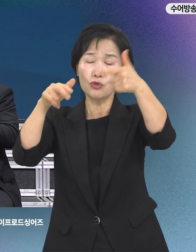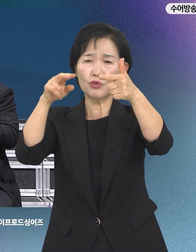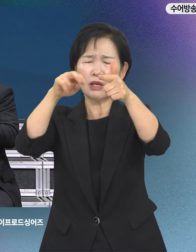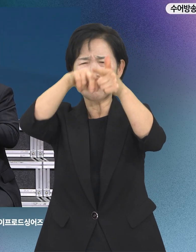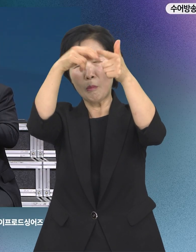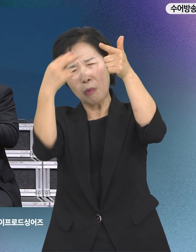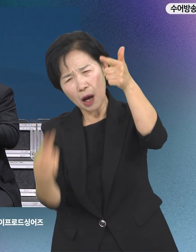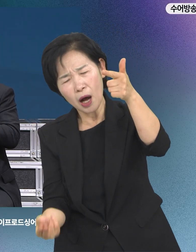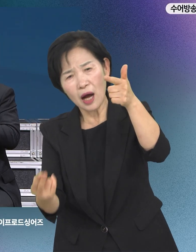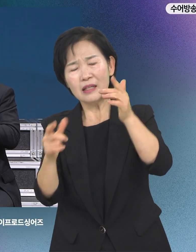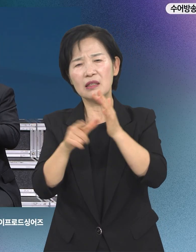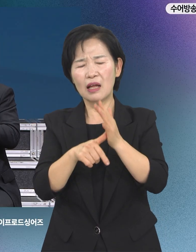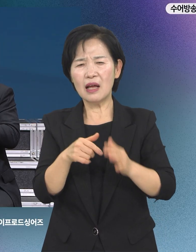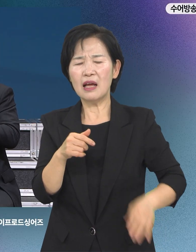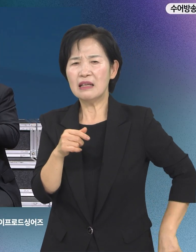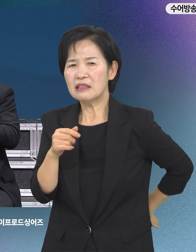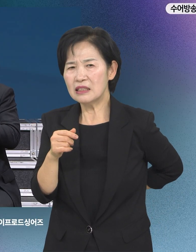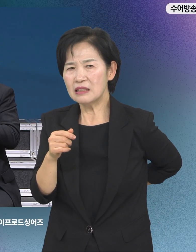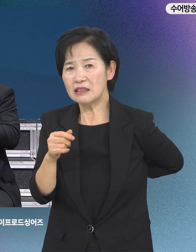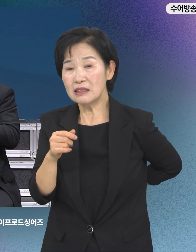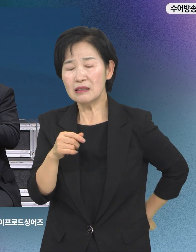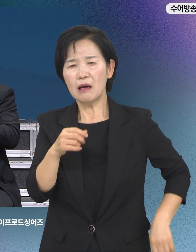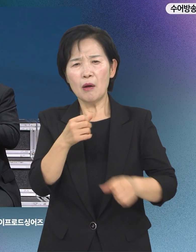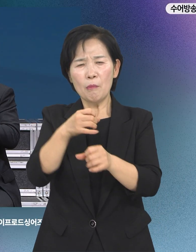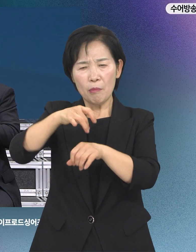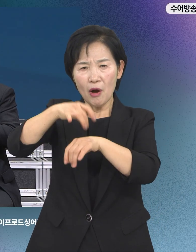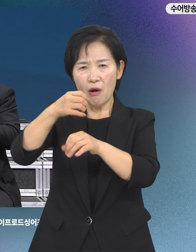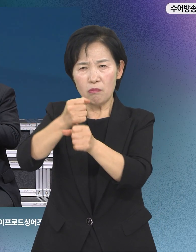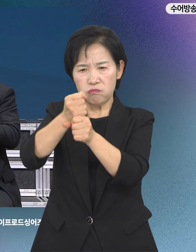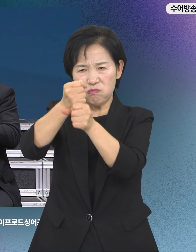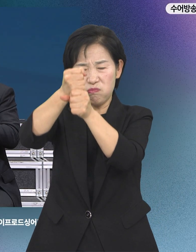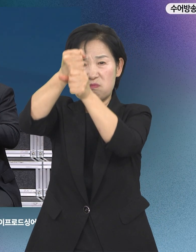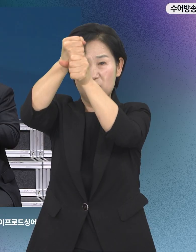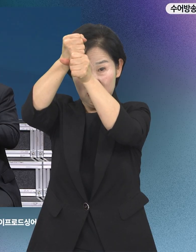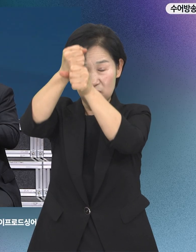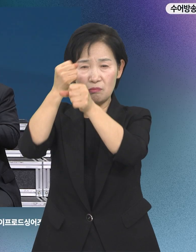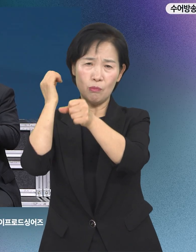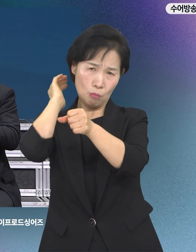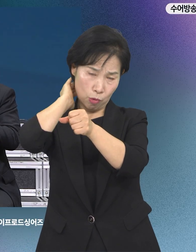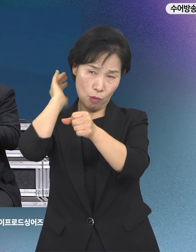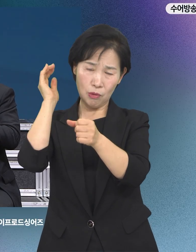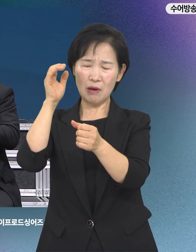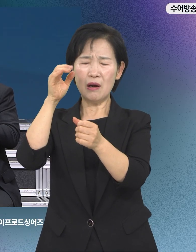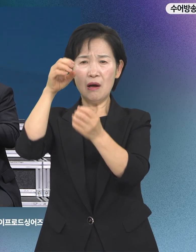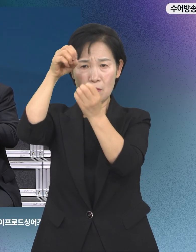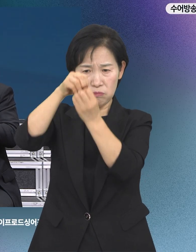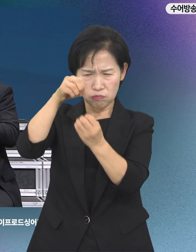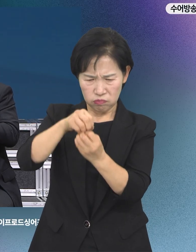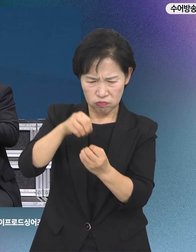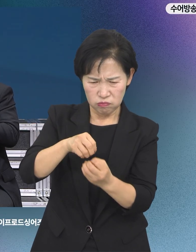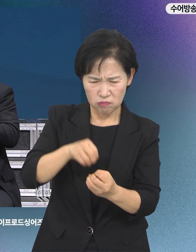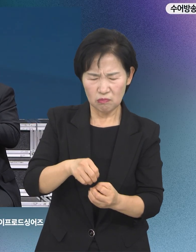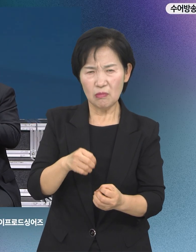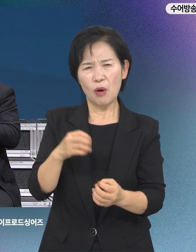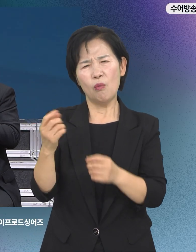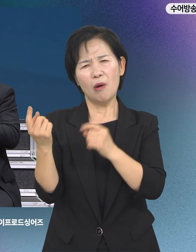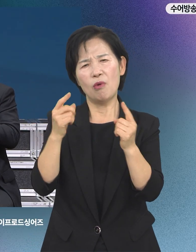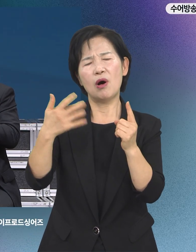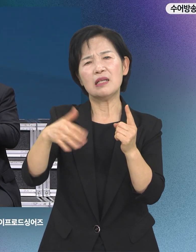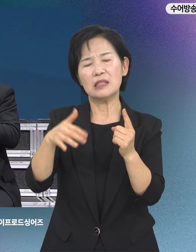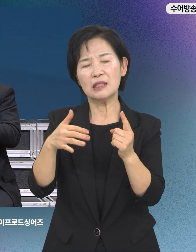등뼈, 경추, 척추 디스크 등 아직 회복되지 않은 건강을 위해 기도하고